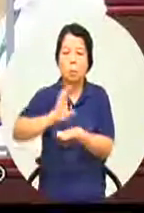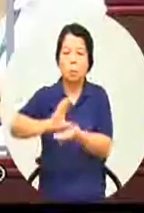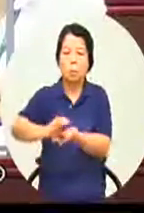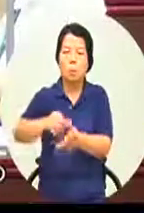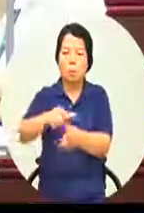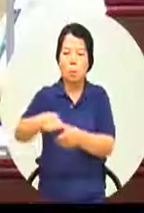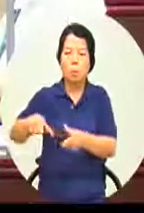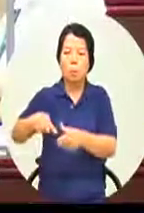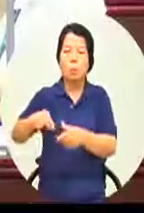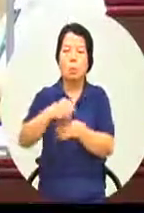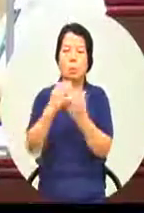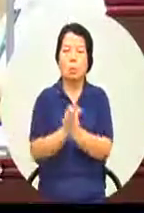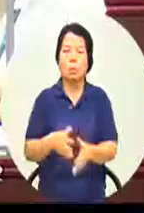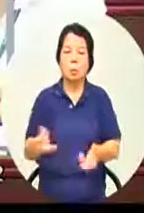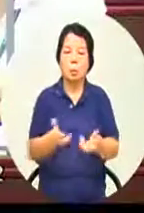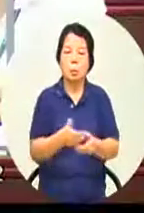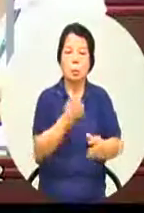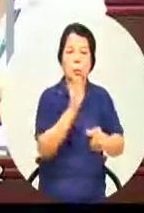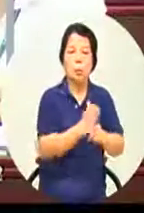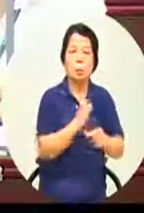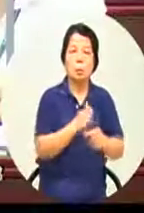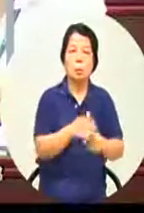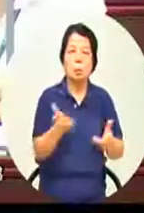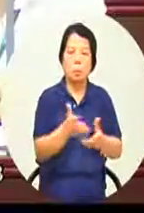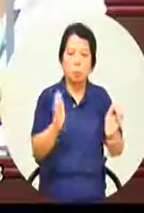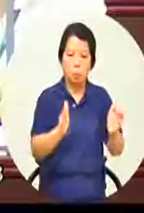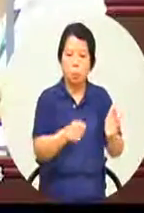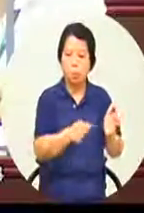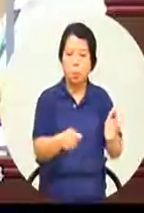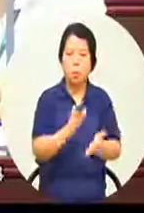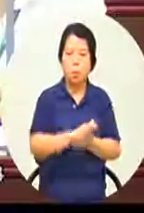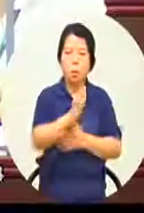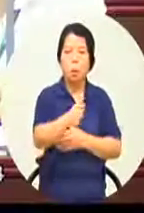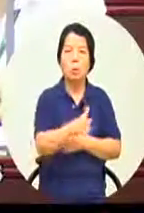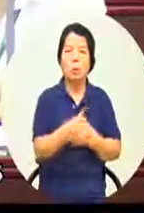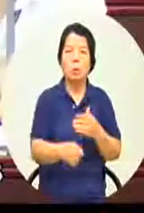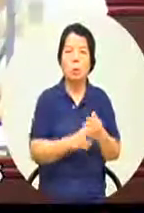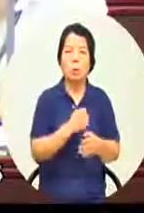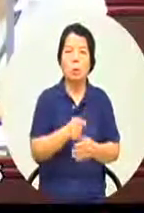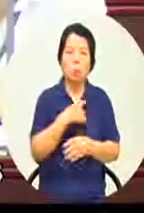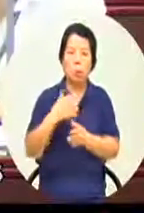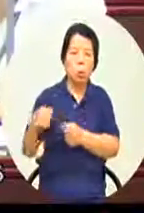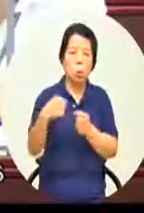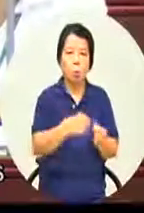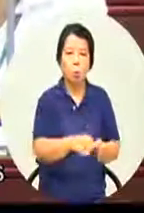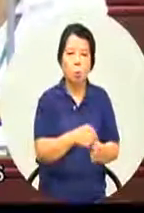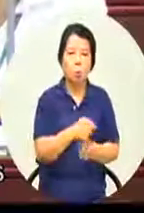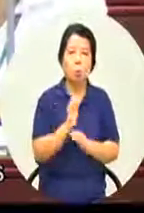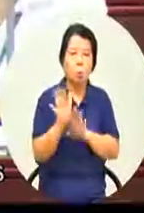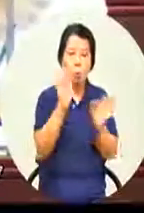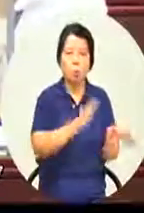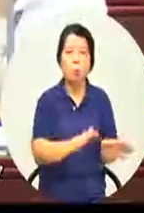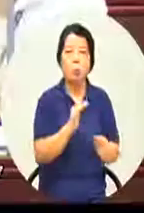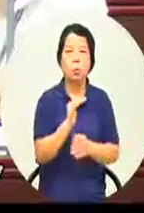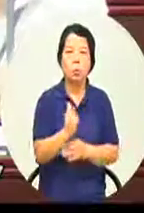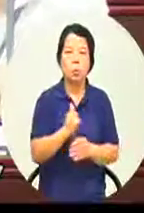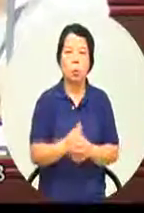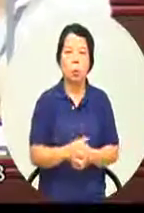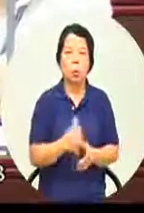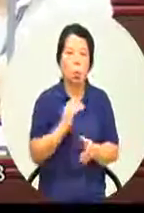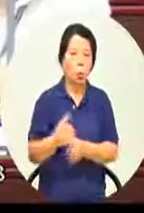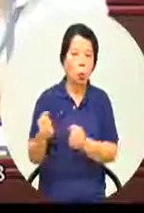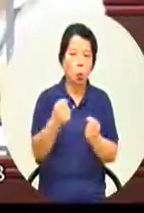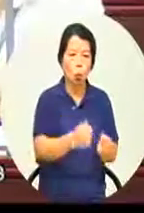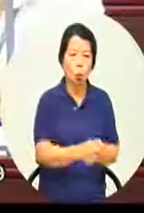是在施工期间。那当然呢，未来如果施工完成以后的营运状况哈，我们当然有一个很美好的期